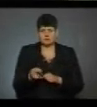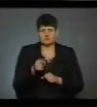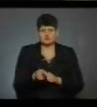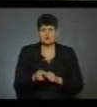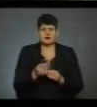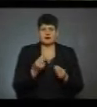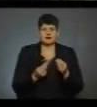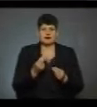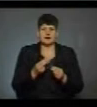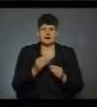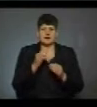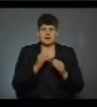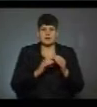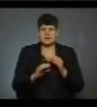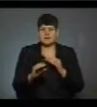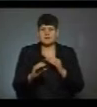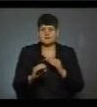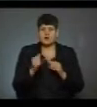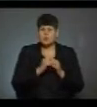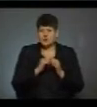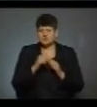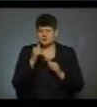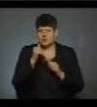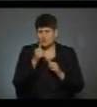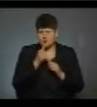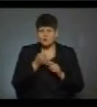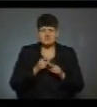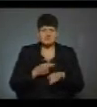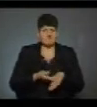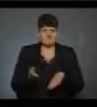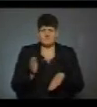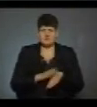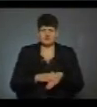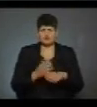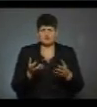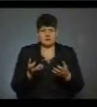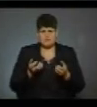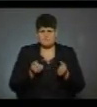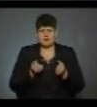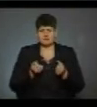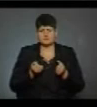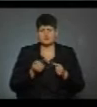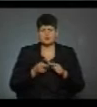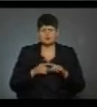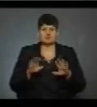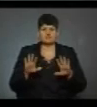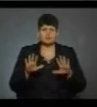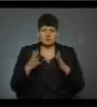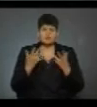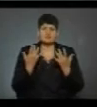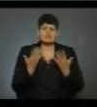кларнеті. Для нас кожного року це дуже, по-перше, важко це сприймати, цю подію,